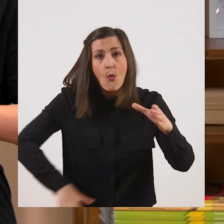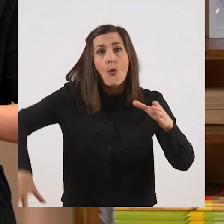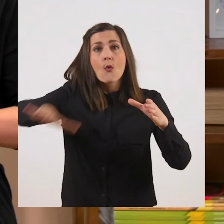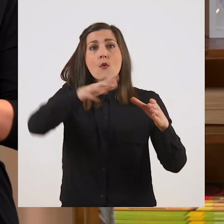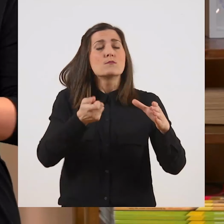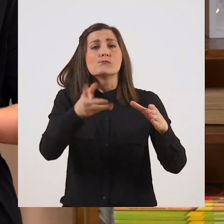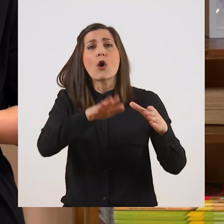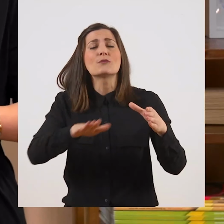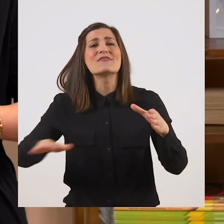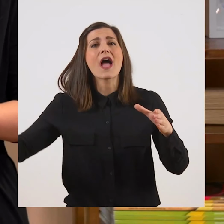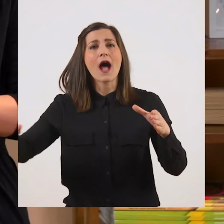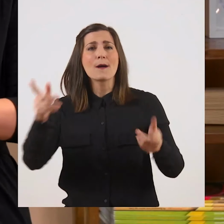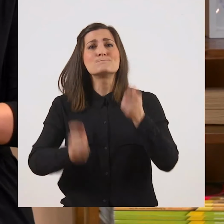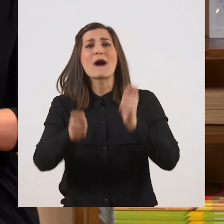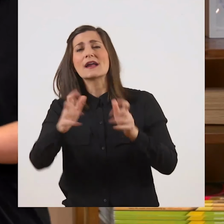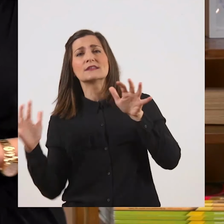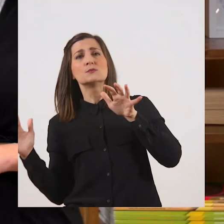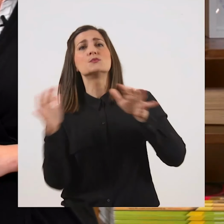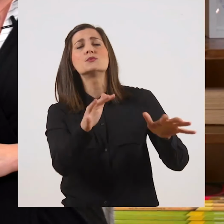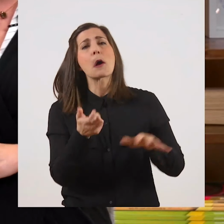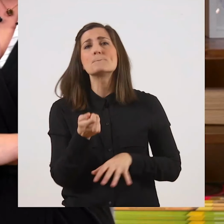Άρα ψάχνω να βρω πόσα παιδιά θα πάνε στο πάρτι.